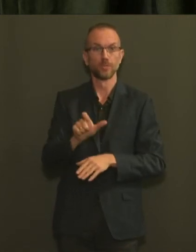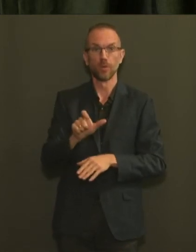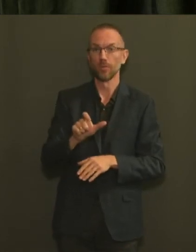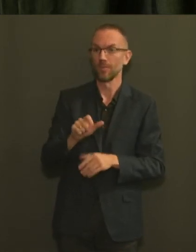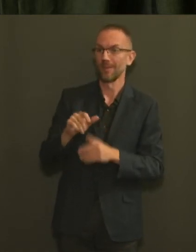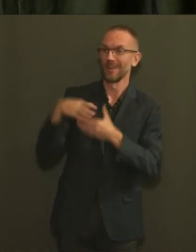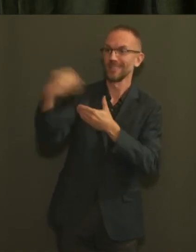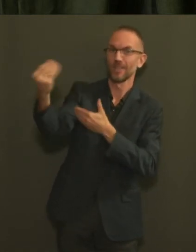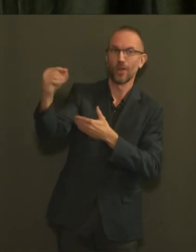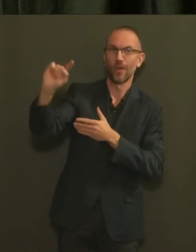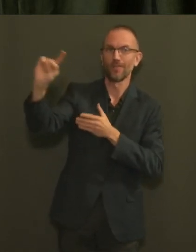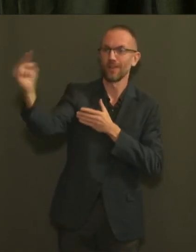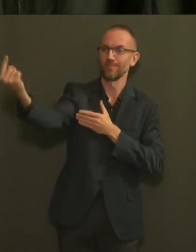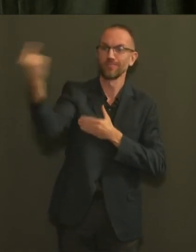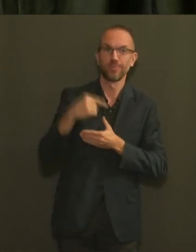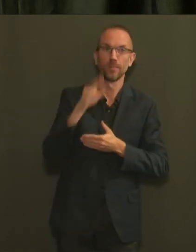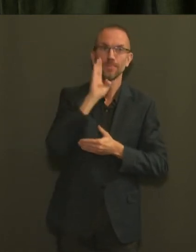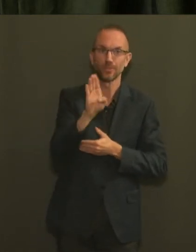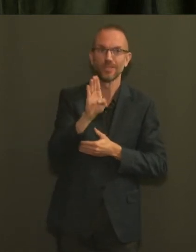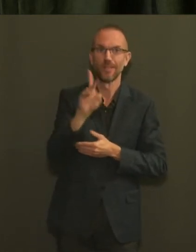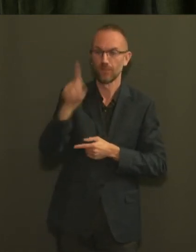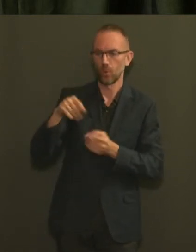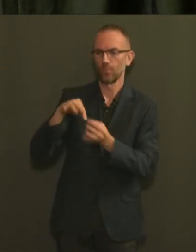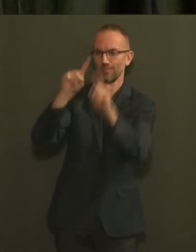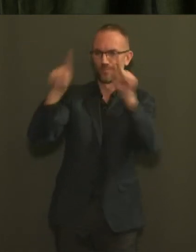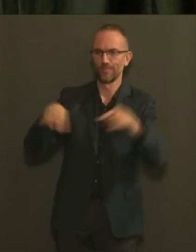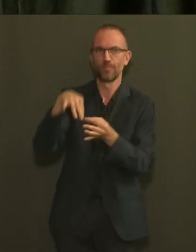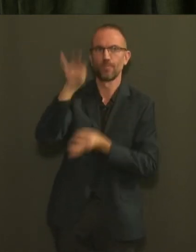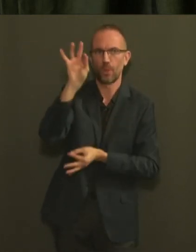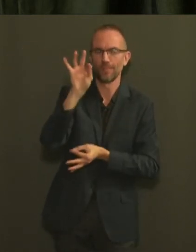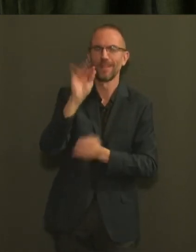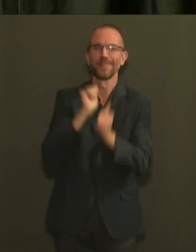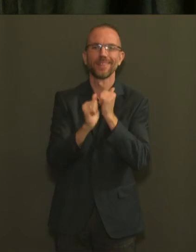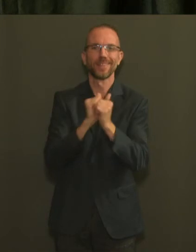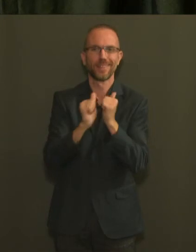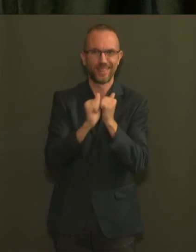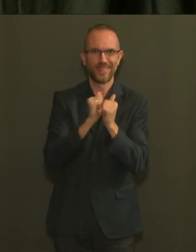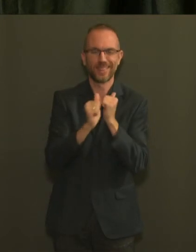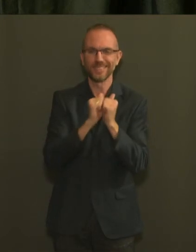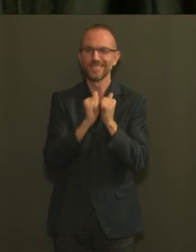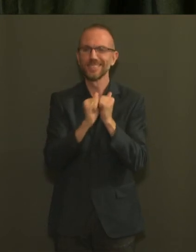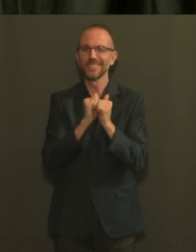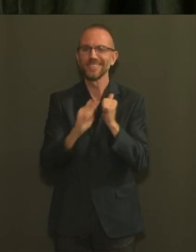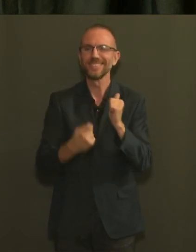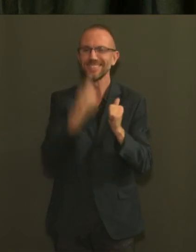cette mesure entre en application à partir du 25 décembre